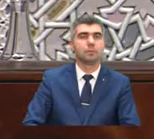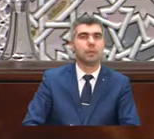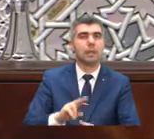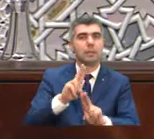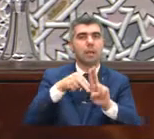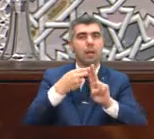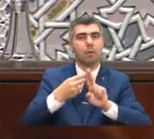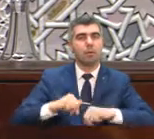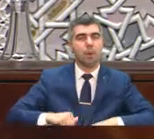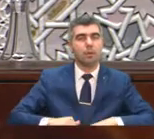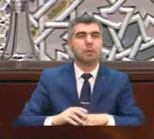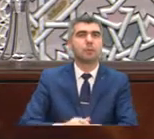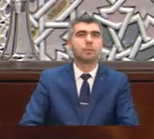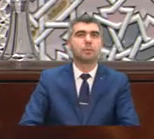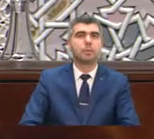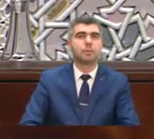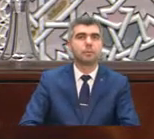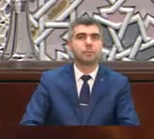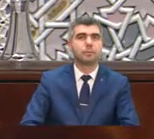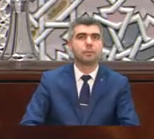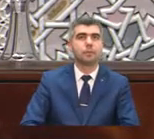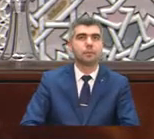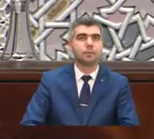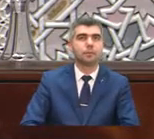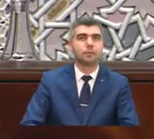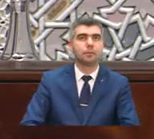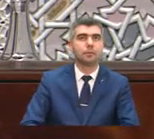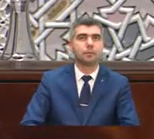للسيد الوزير للرد على تعقيب وتعقيبات الإضافية.